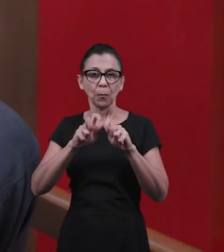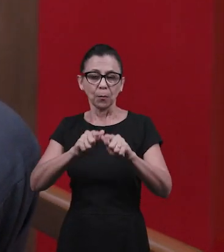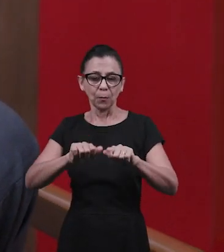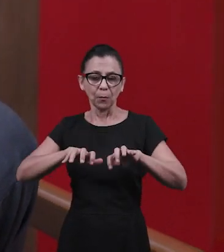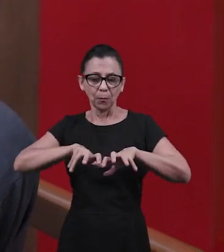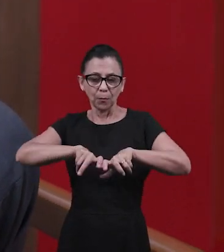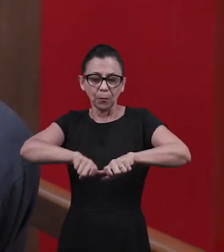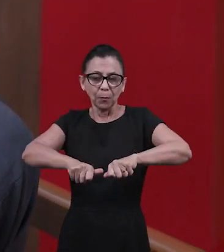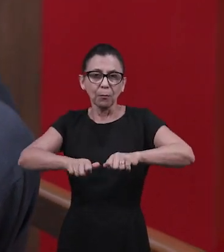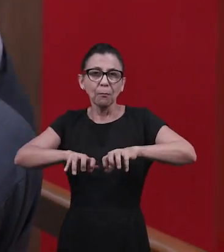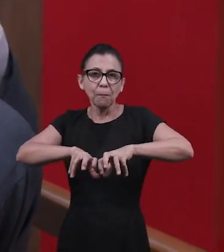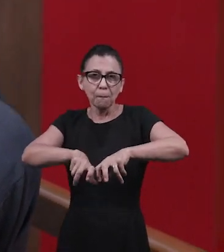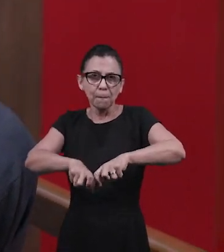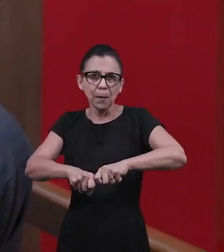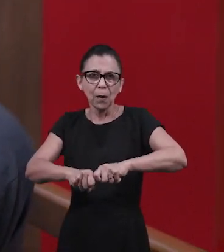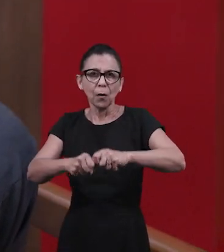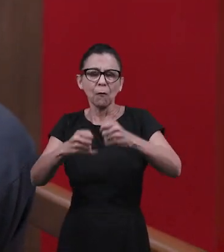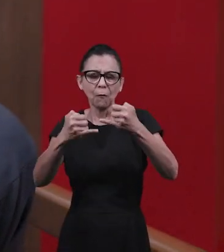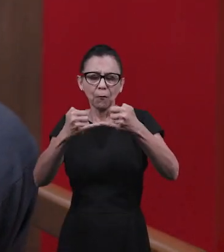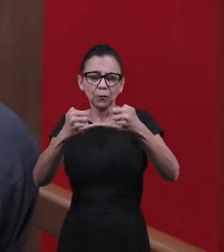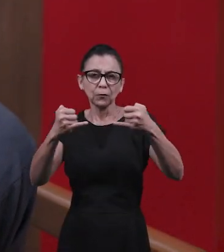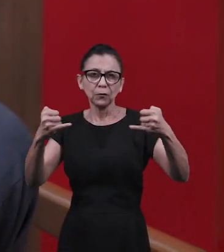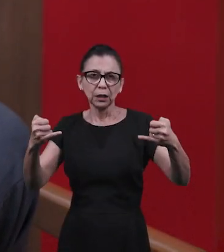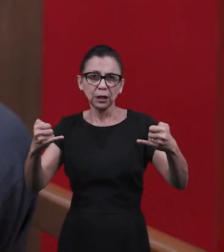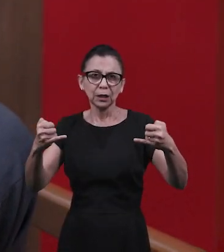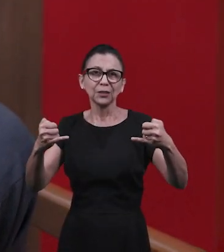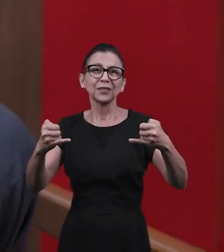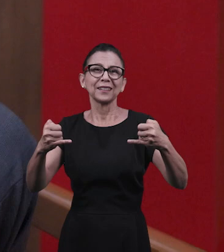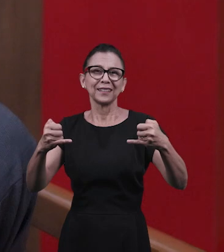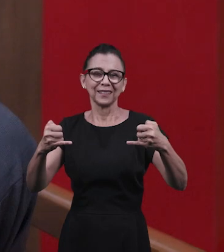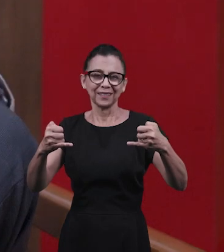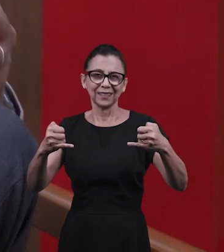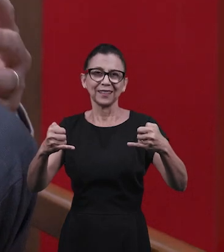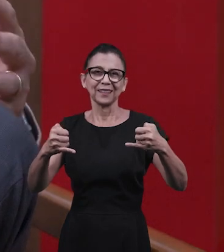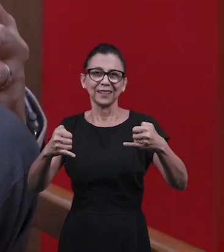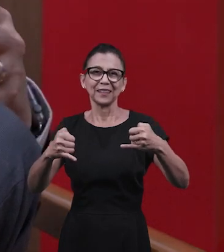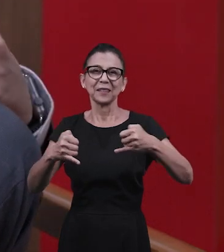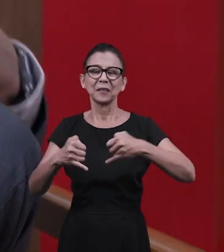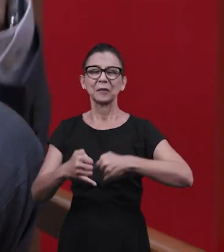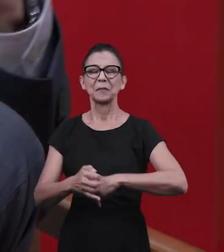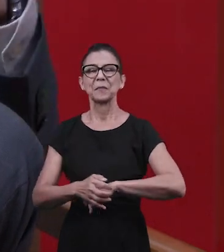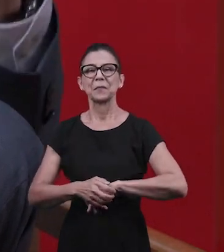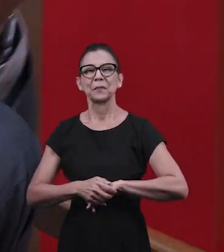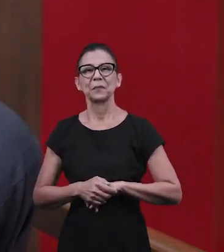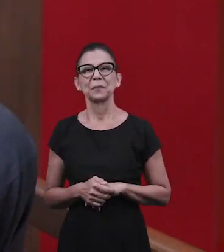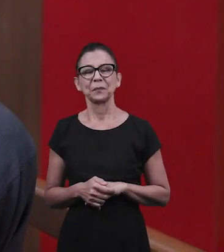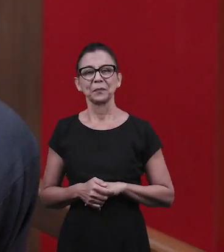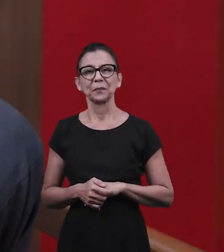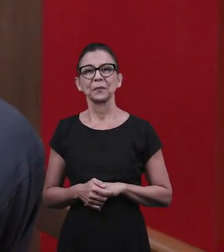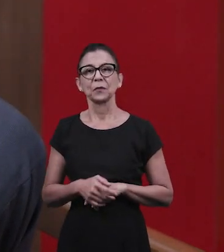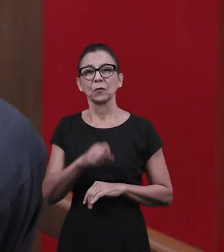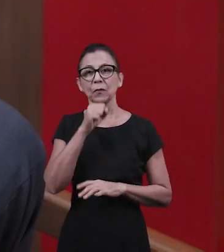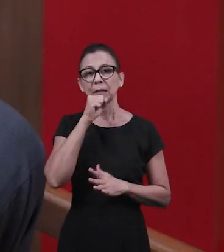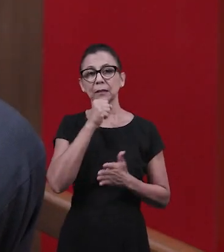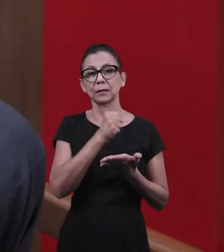nous regardons l'Ancien Testament, nous allons voir que la recommandation de Dieu,